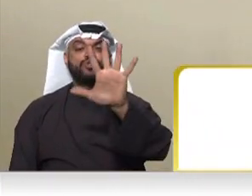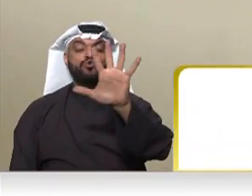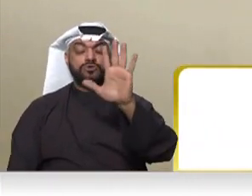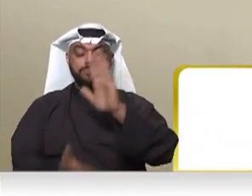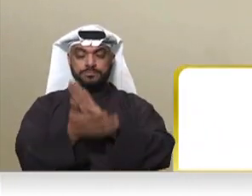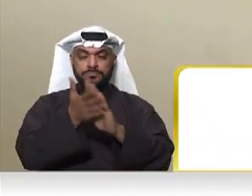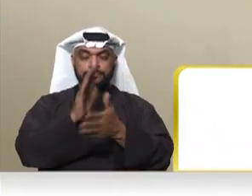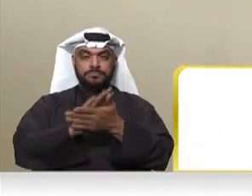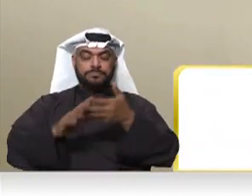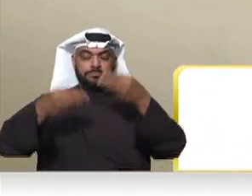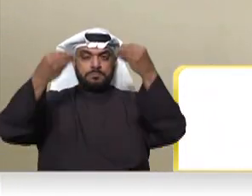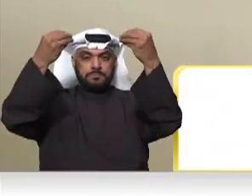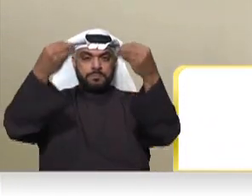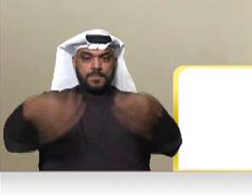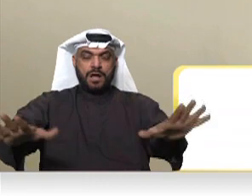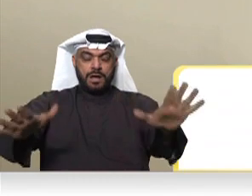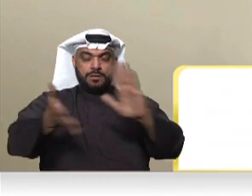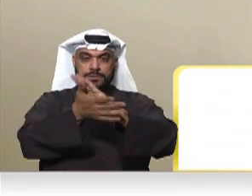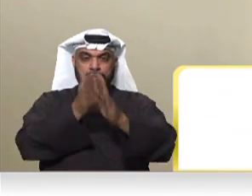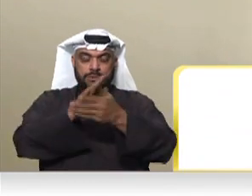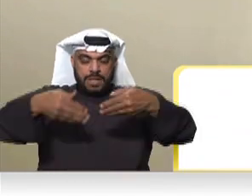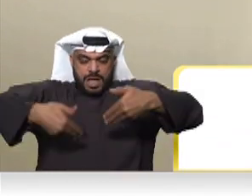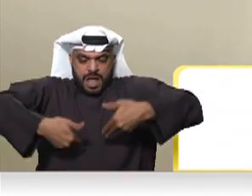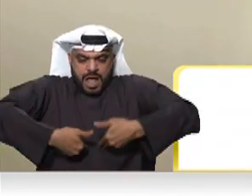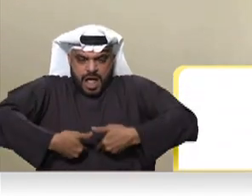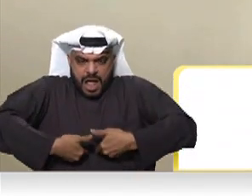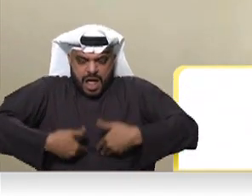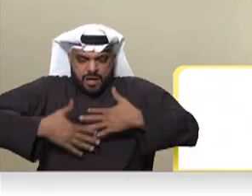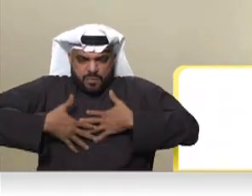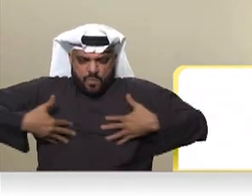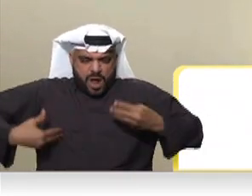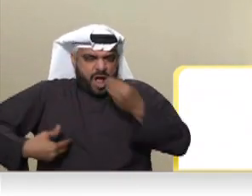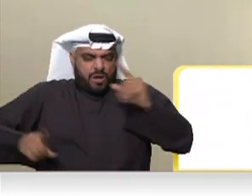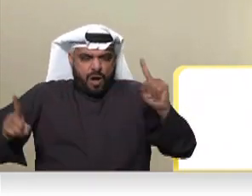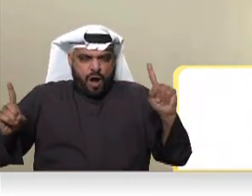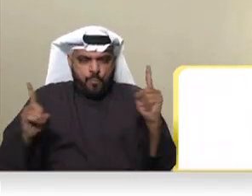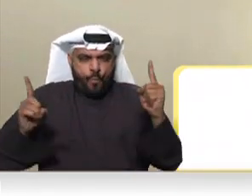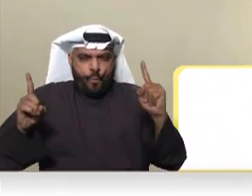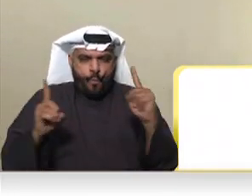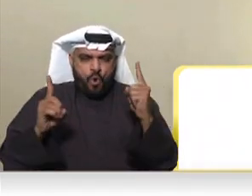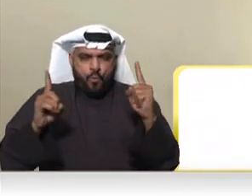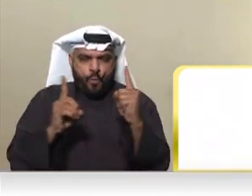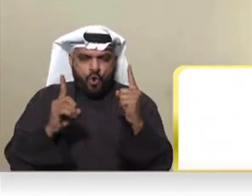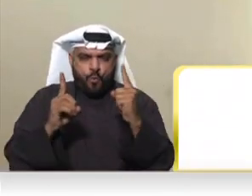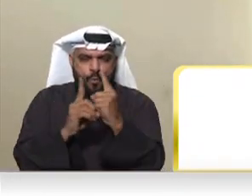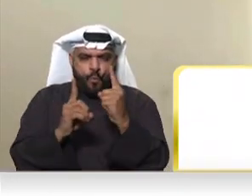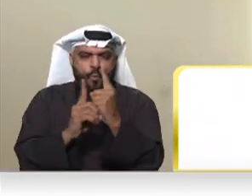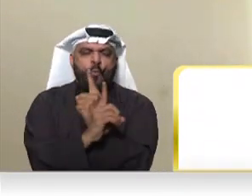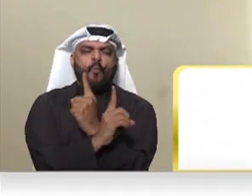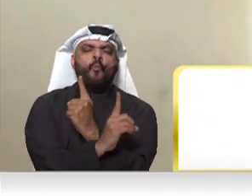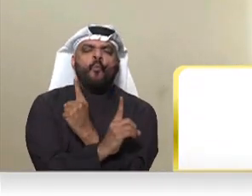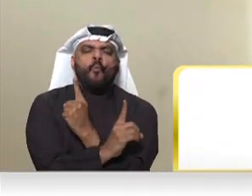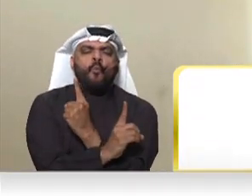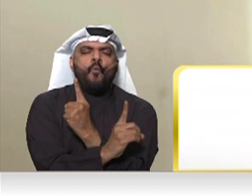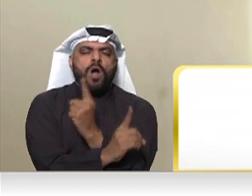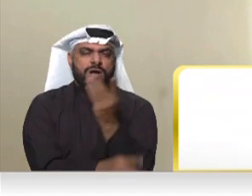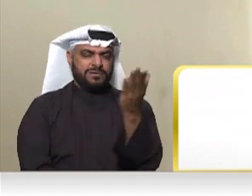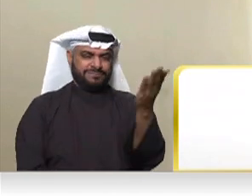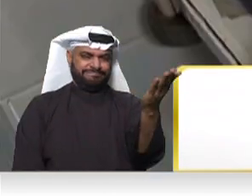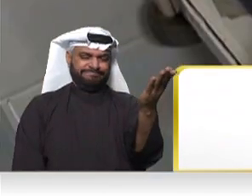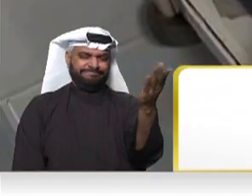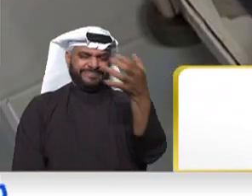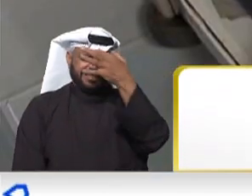فزادت حاله فاد سوء وصار يوم عن يوم الولد يتدهور حالته لغايه ما وصل لمرحله